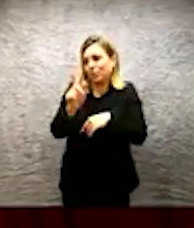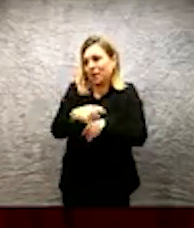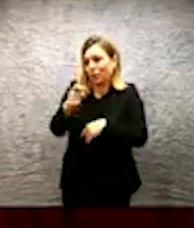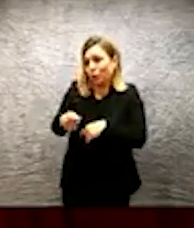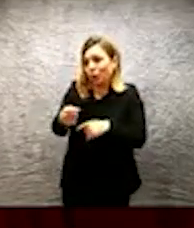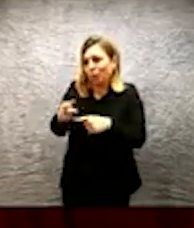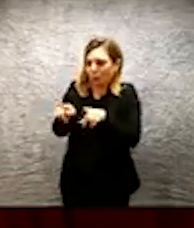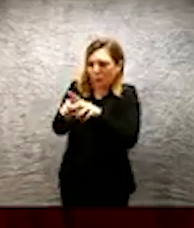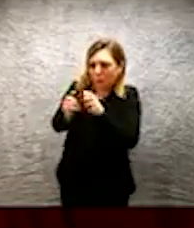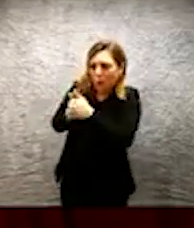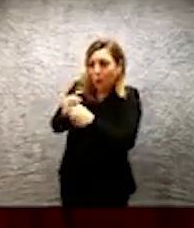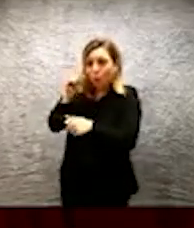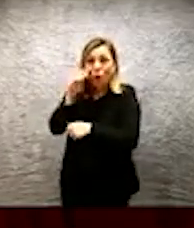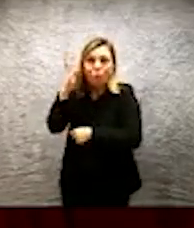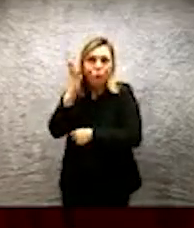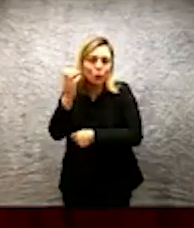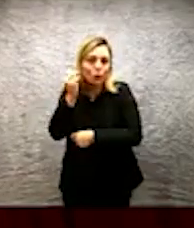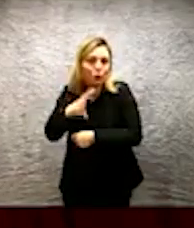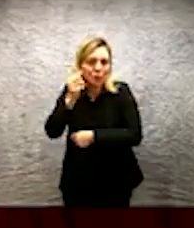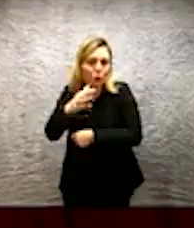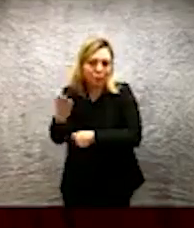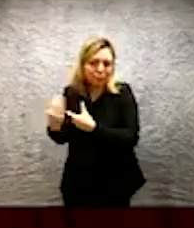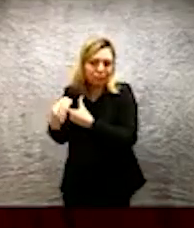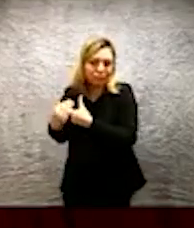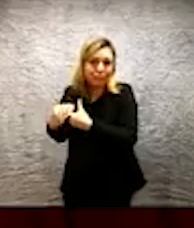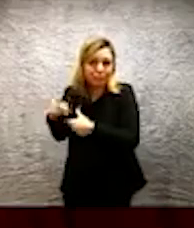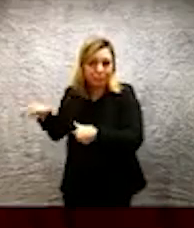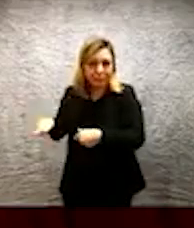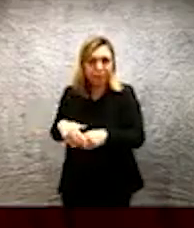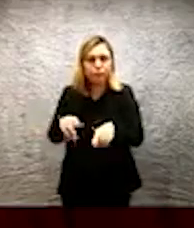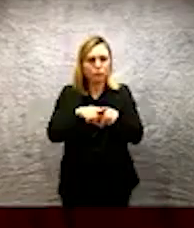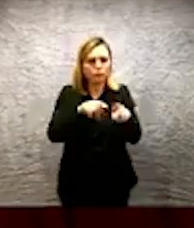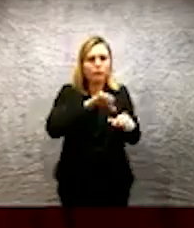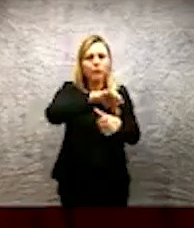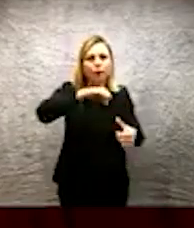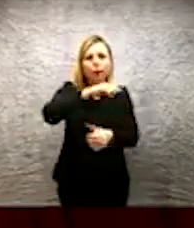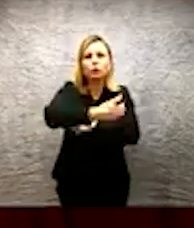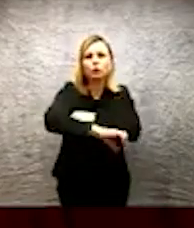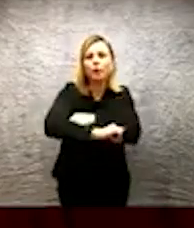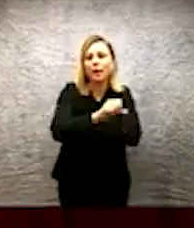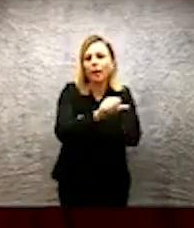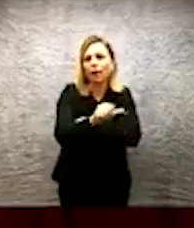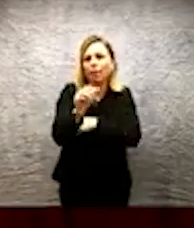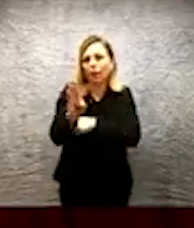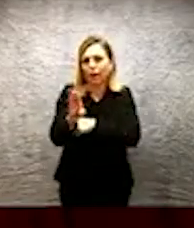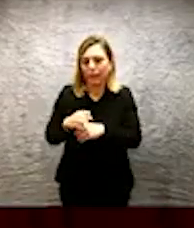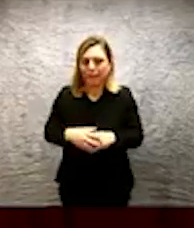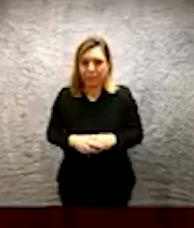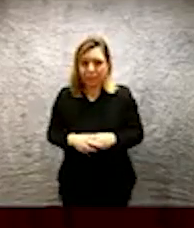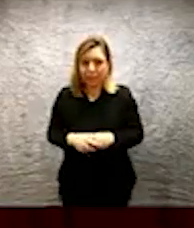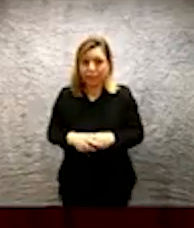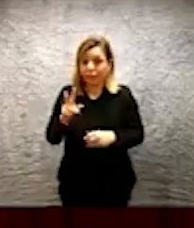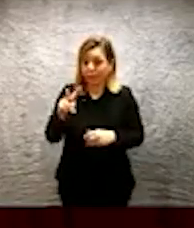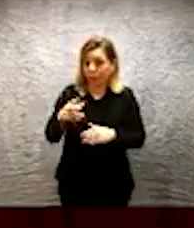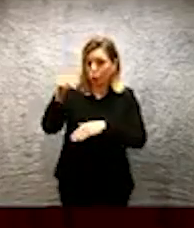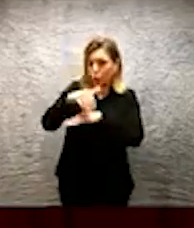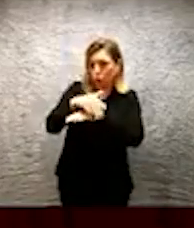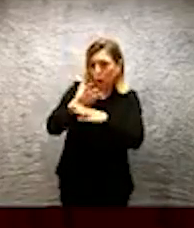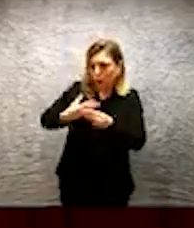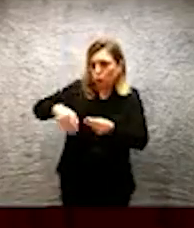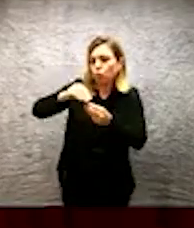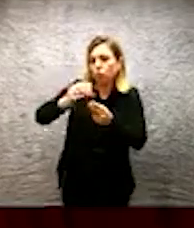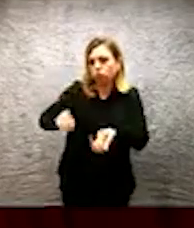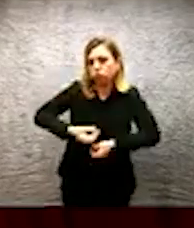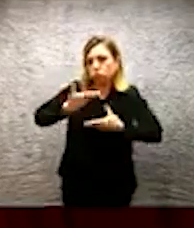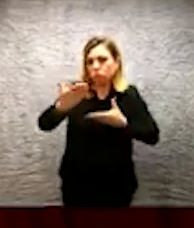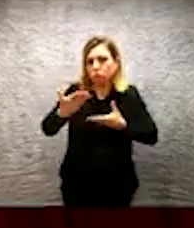vigilance. Alors l'alternance des deux semaines, a priori, c'est vrai que je l'ai ajouté ce soir dans mon intervention. Je